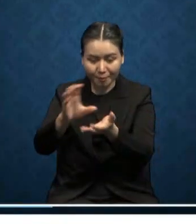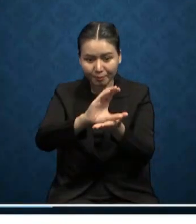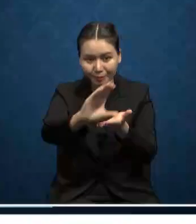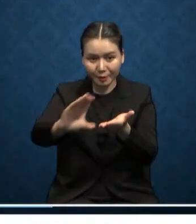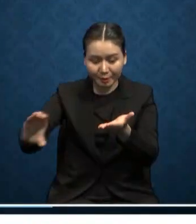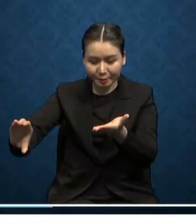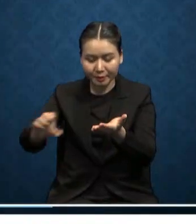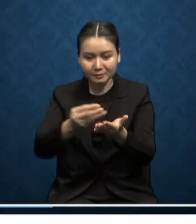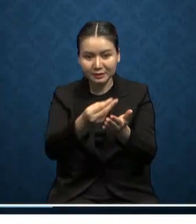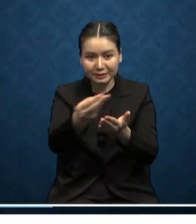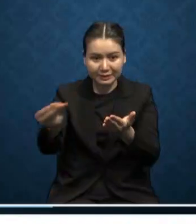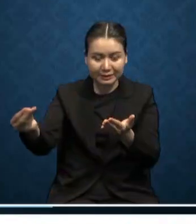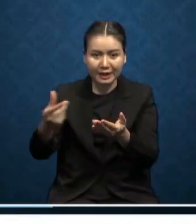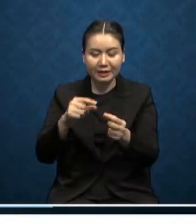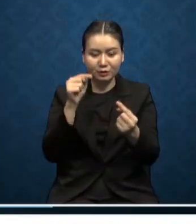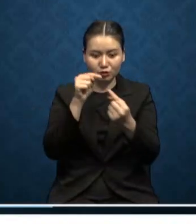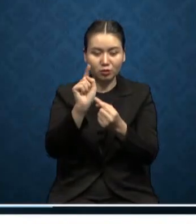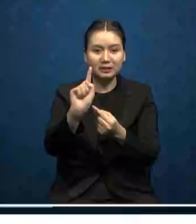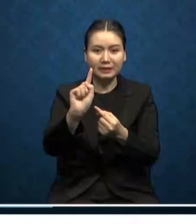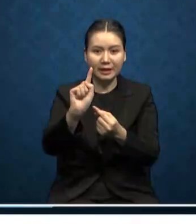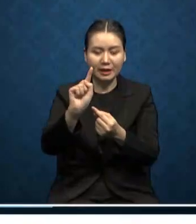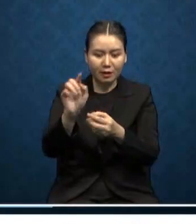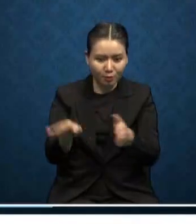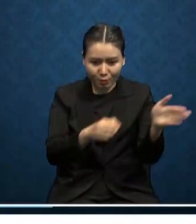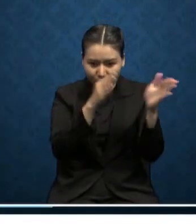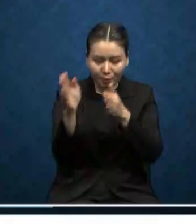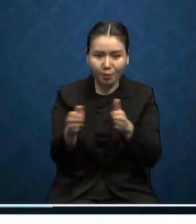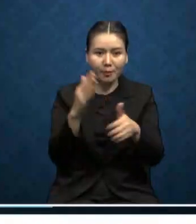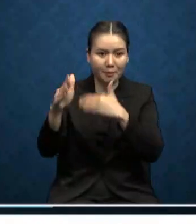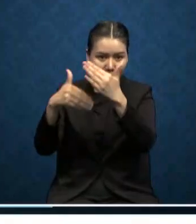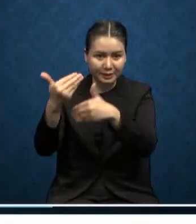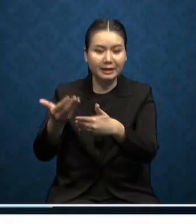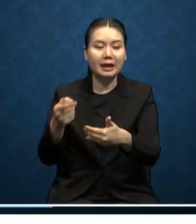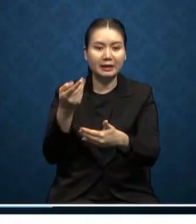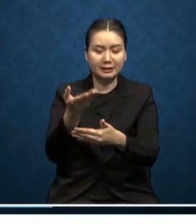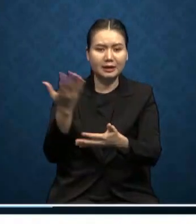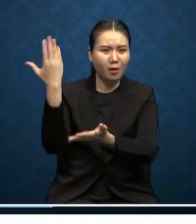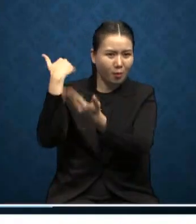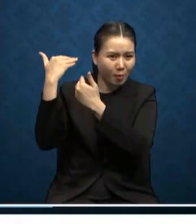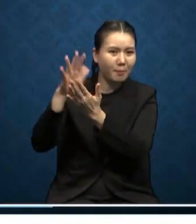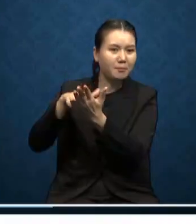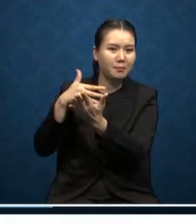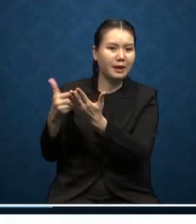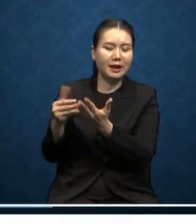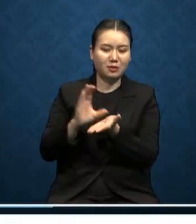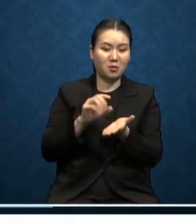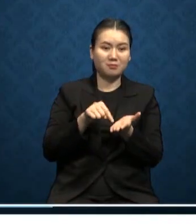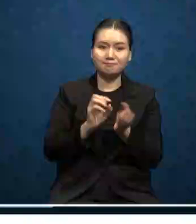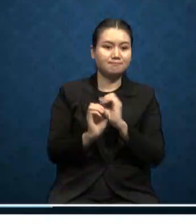มาณรายจ่ายที่ตั้งไว้สำหรับแผนงานบูรณาการซึ่งในอดีตเนี่ยยังไม่มีแผนงบประม